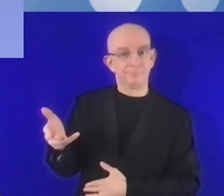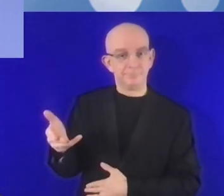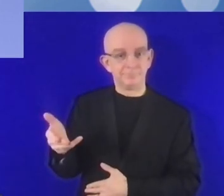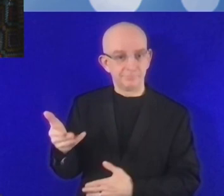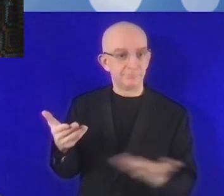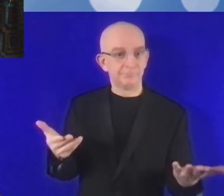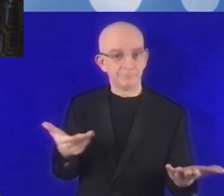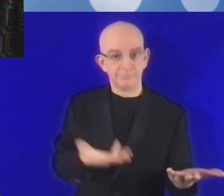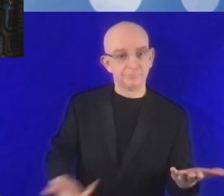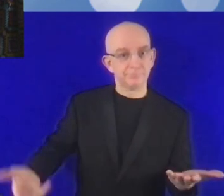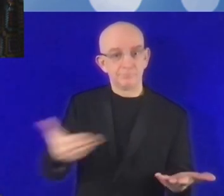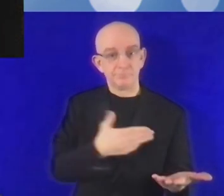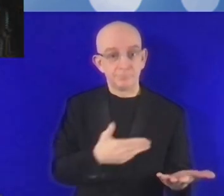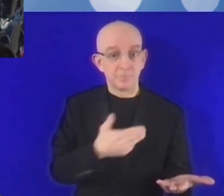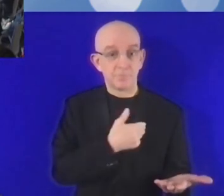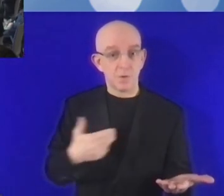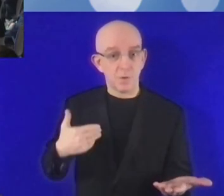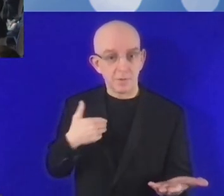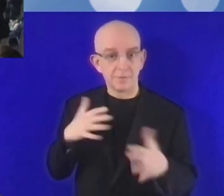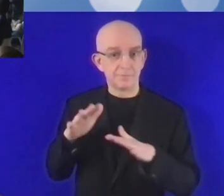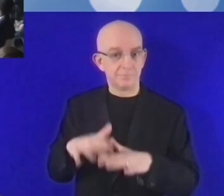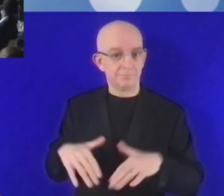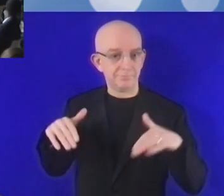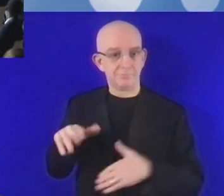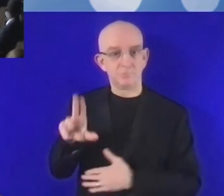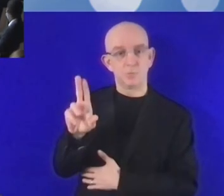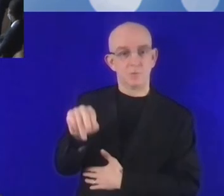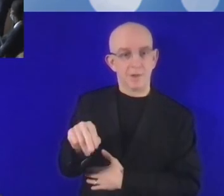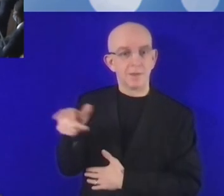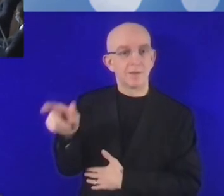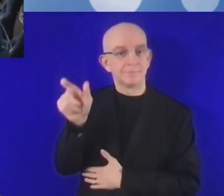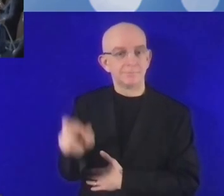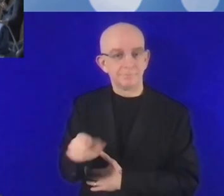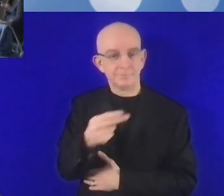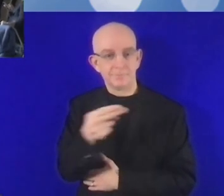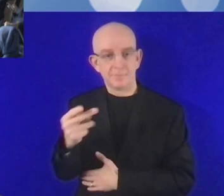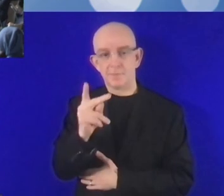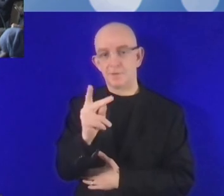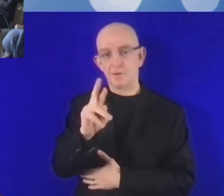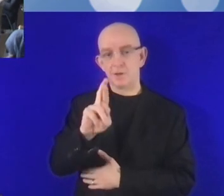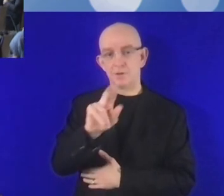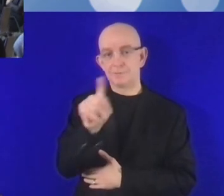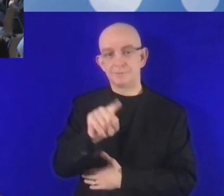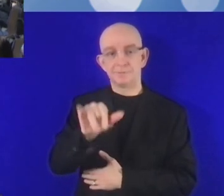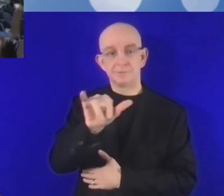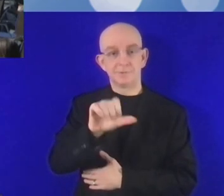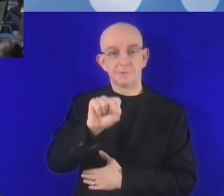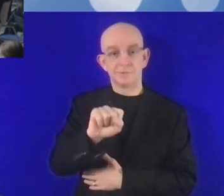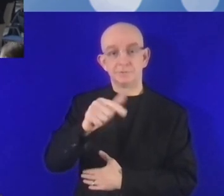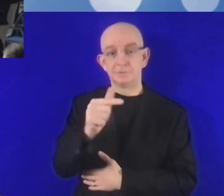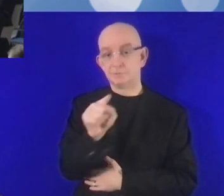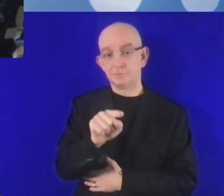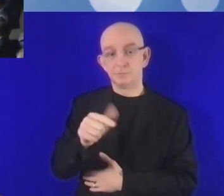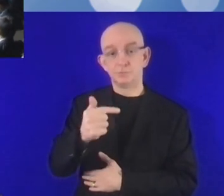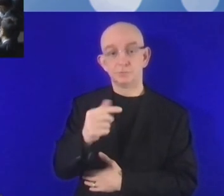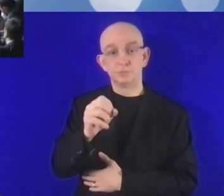波兰共和国Krzysztof Subotę负责 EGF 2020联合国的互